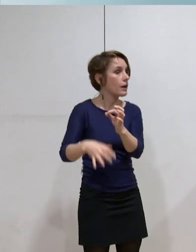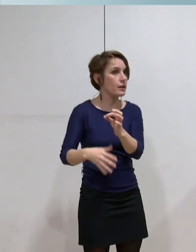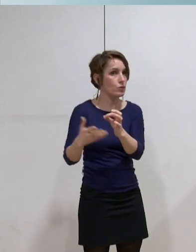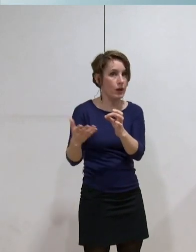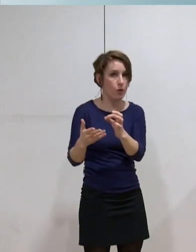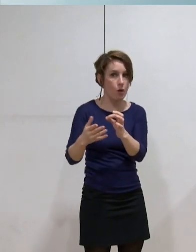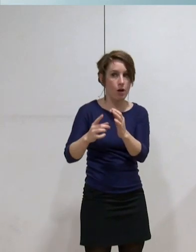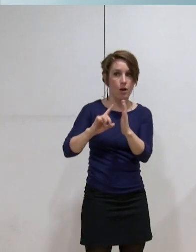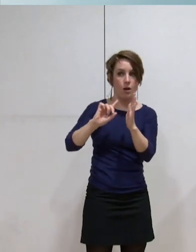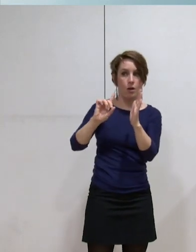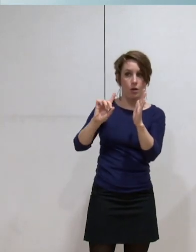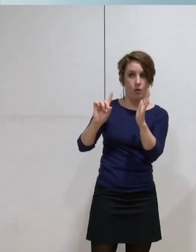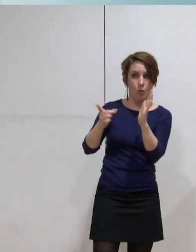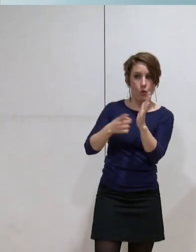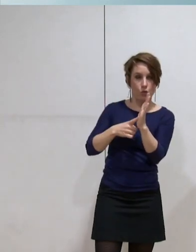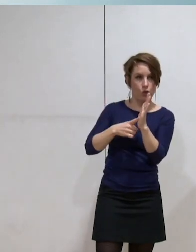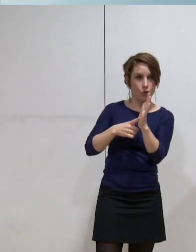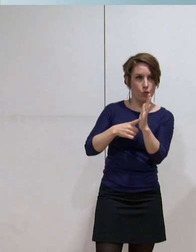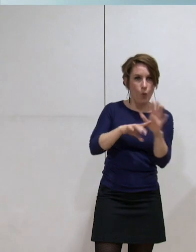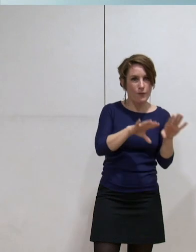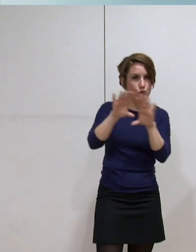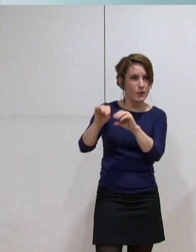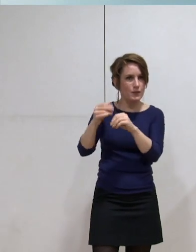mutation que touche la